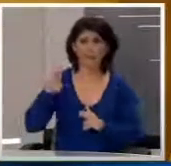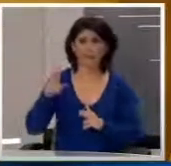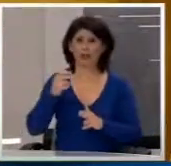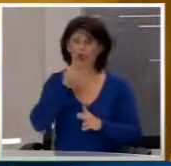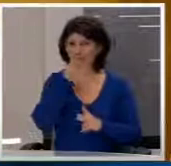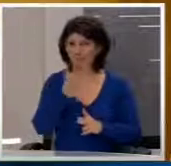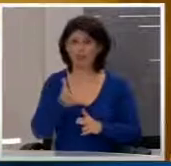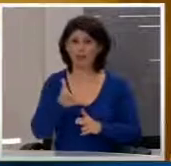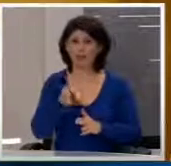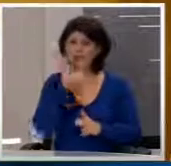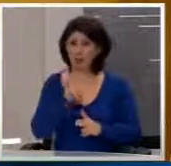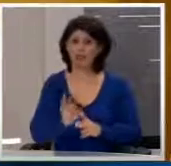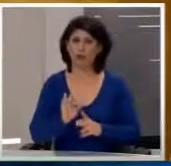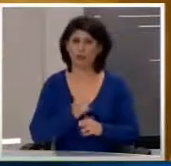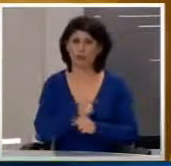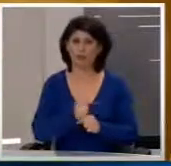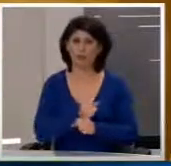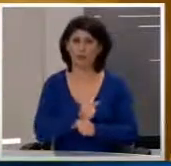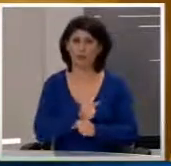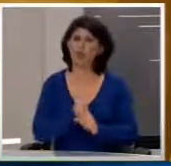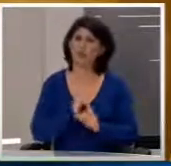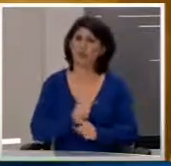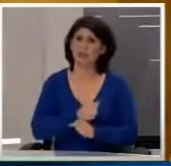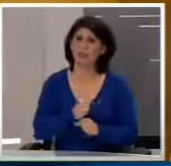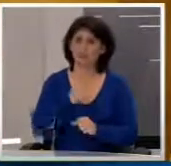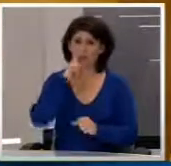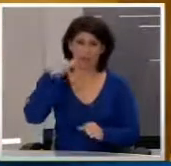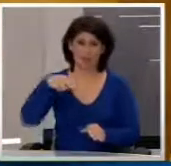η δαπάνη στα πρωτότυπα φάρμακα και μάλιστα θα φάρουν κάτι της Νοβάρτης.